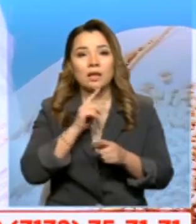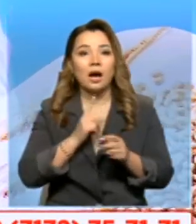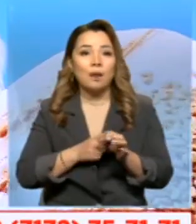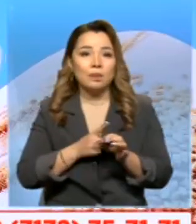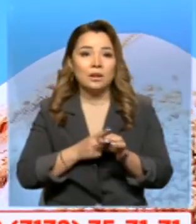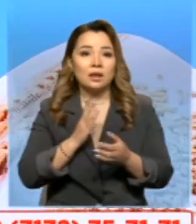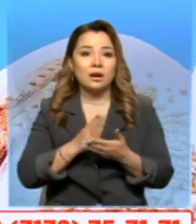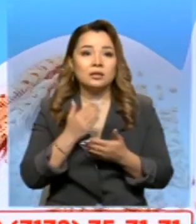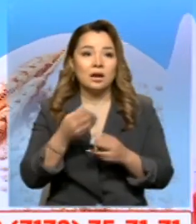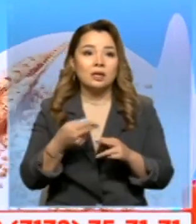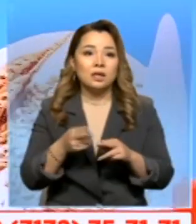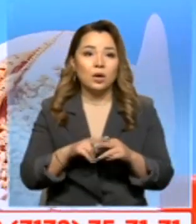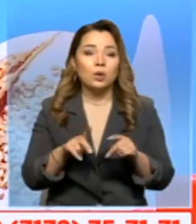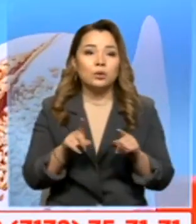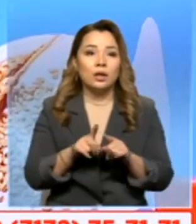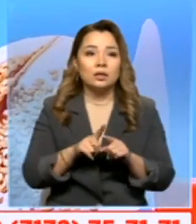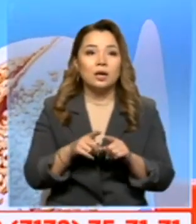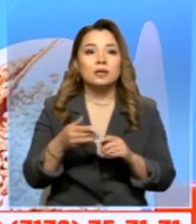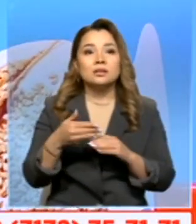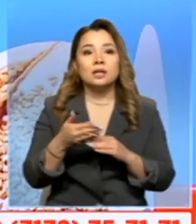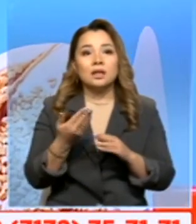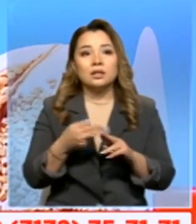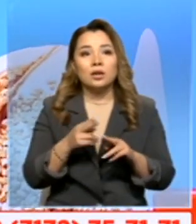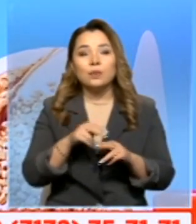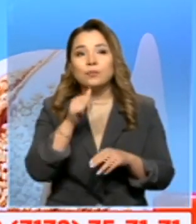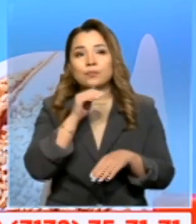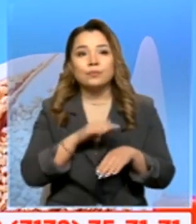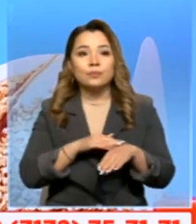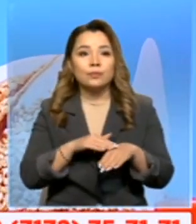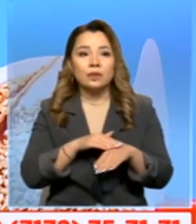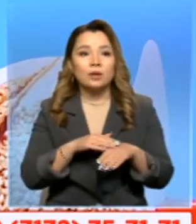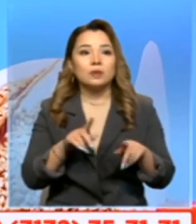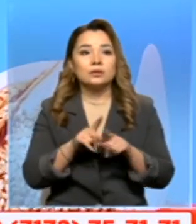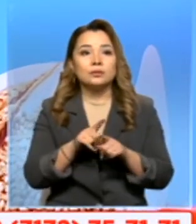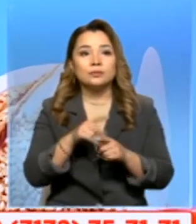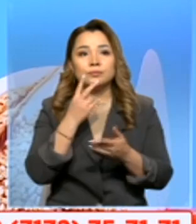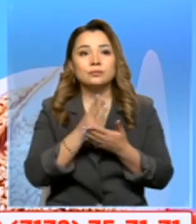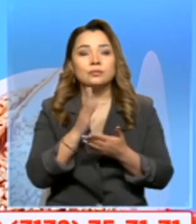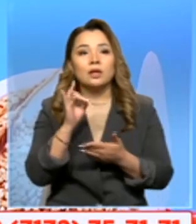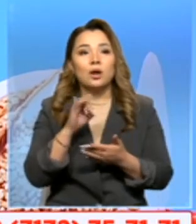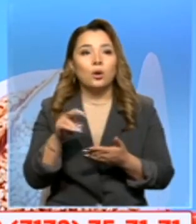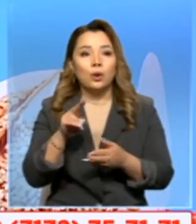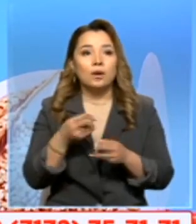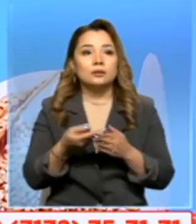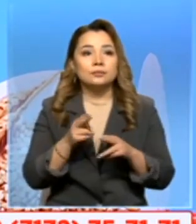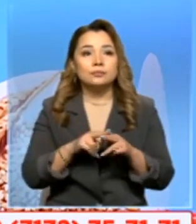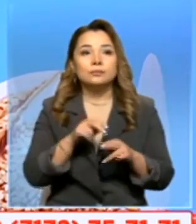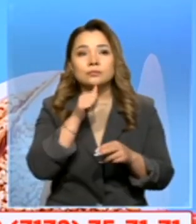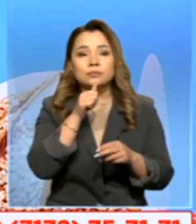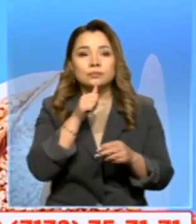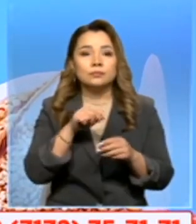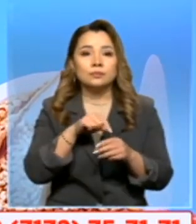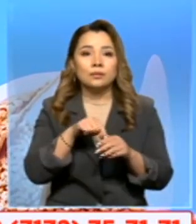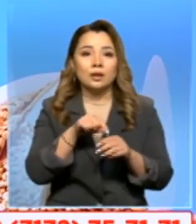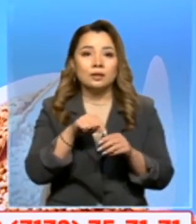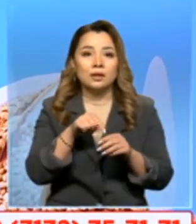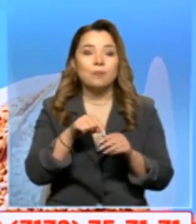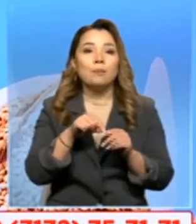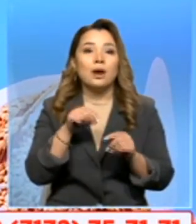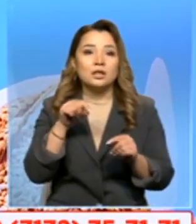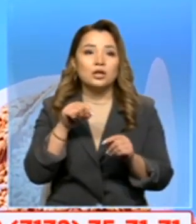түрінде болады. Енді сыртқа жағып, жақпа ретіндегі йодты алып, мынандай